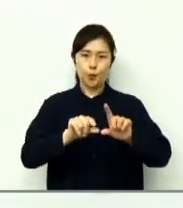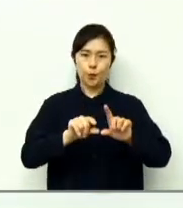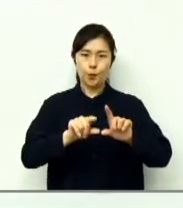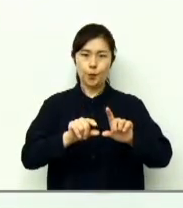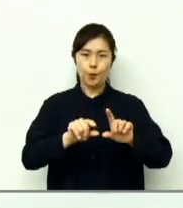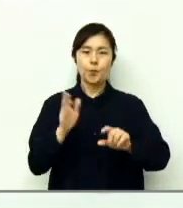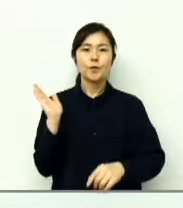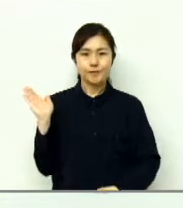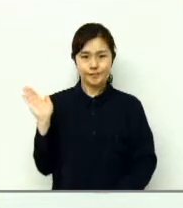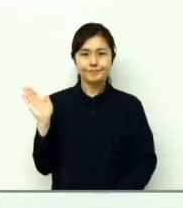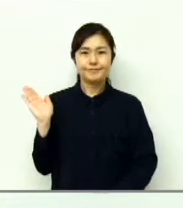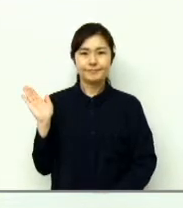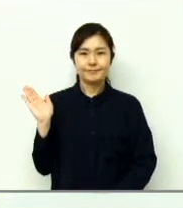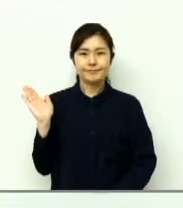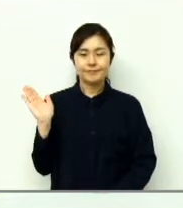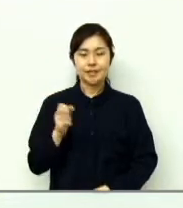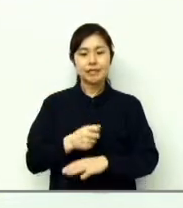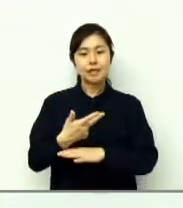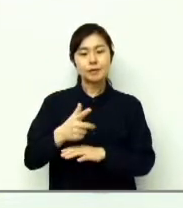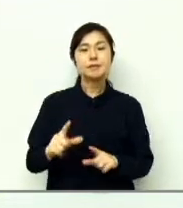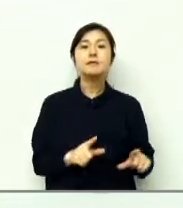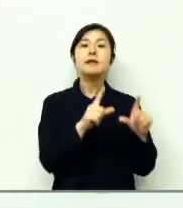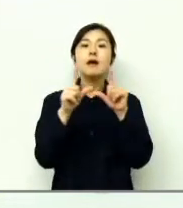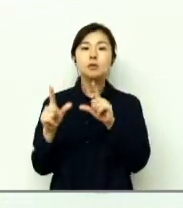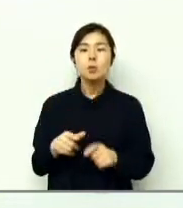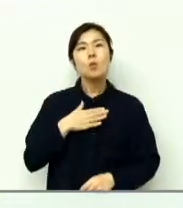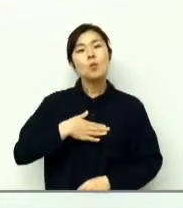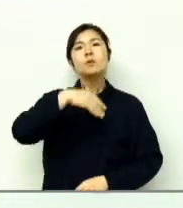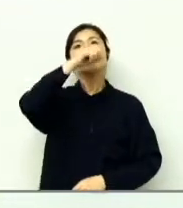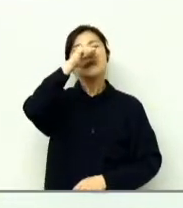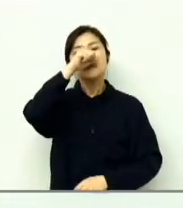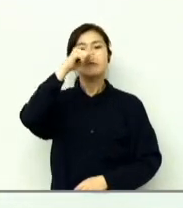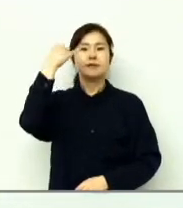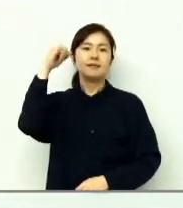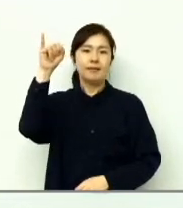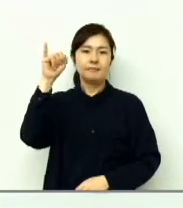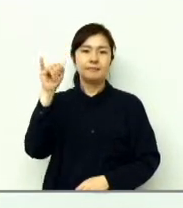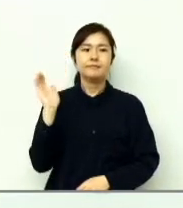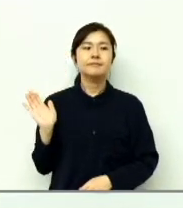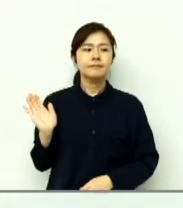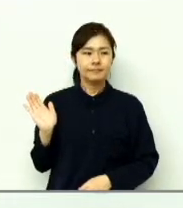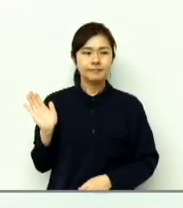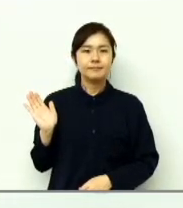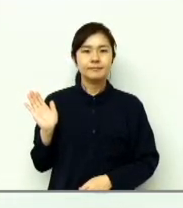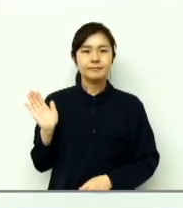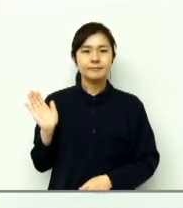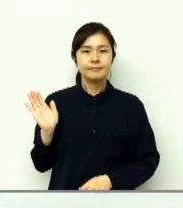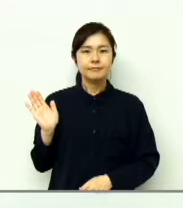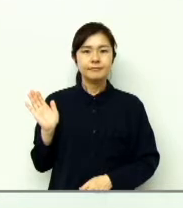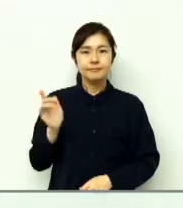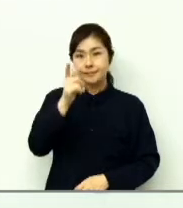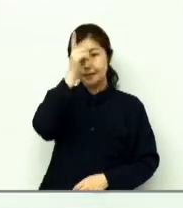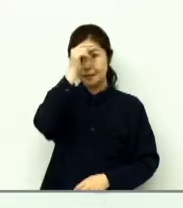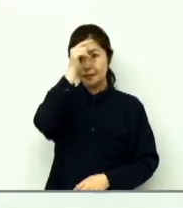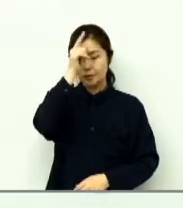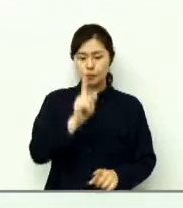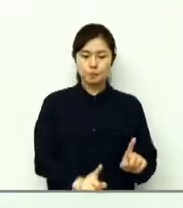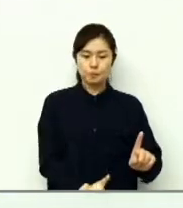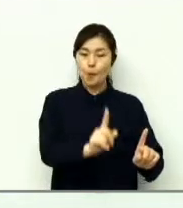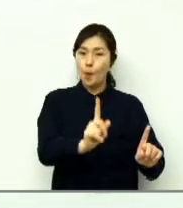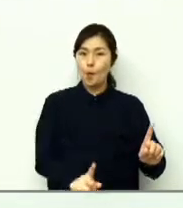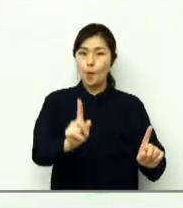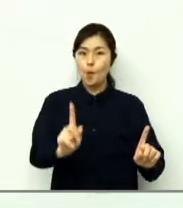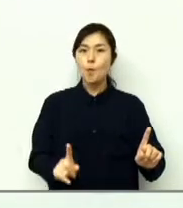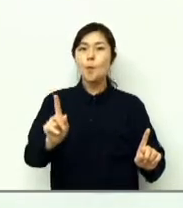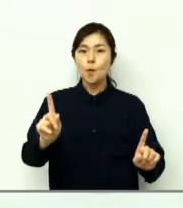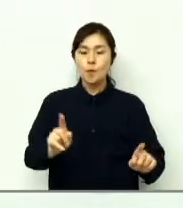どちらかというと住みやすいというのを合わせた数字でございますが、これはこの黄色い棒グラフの方でございます。これは平